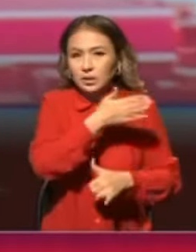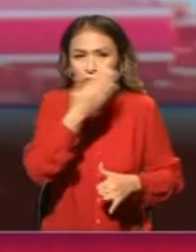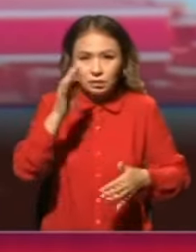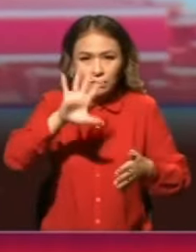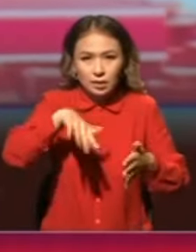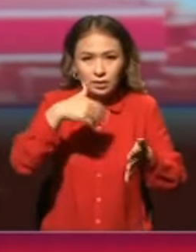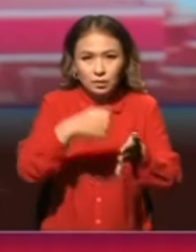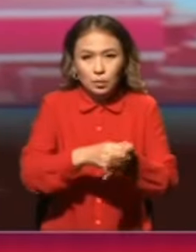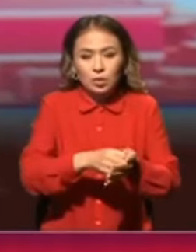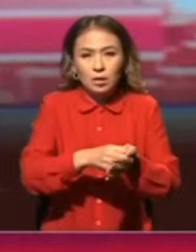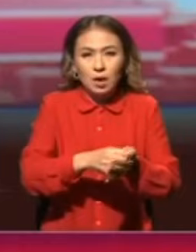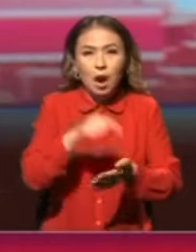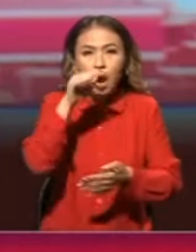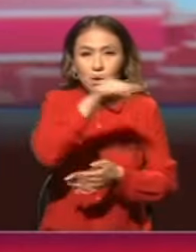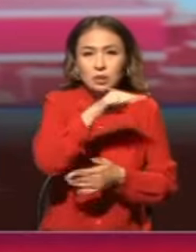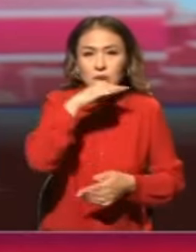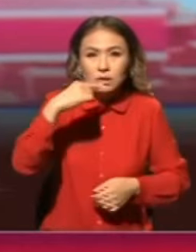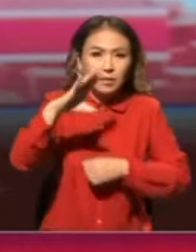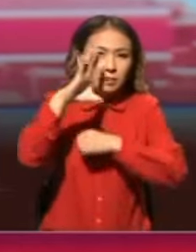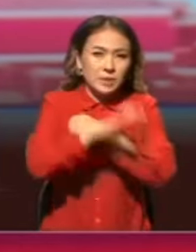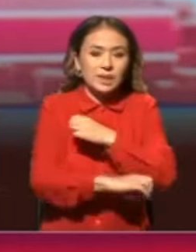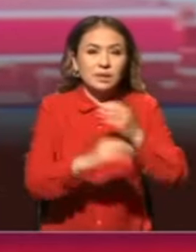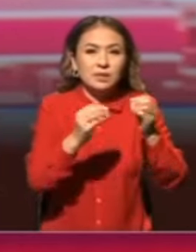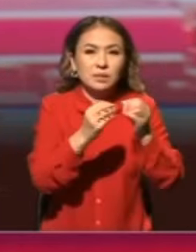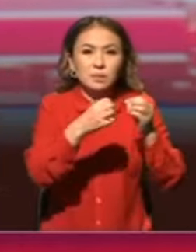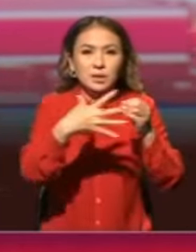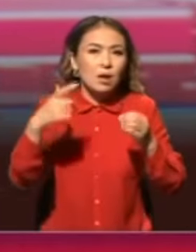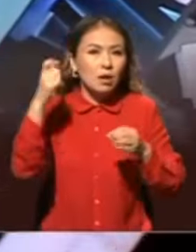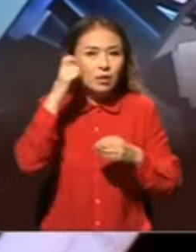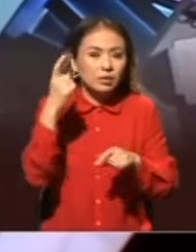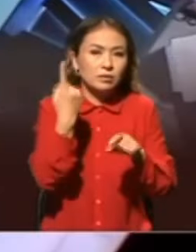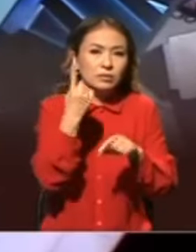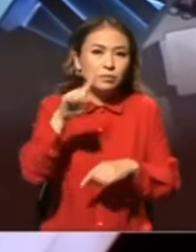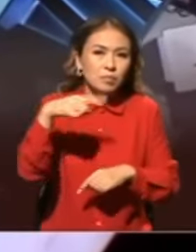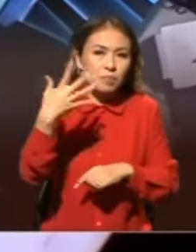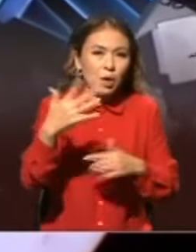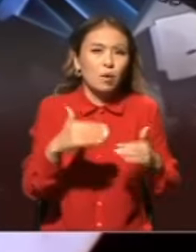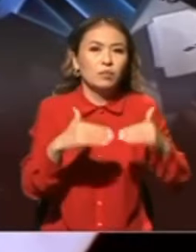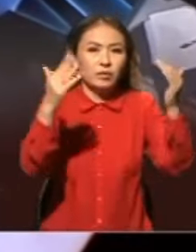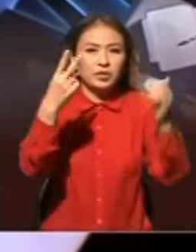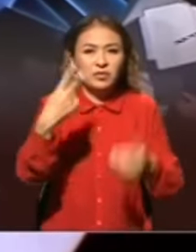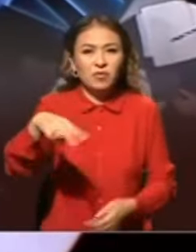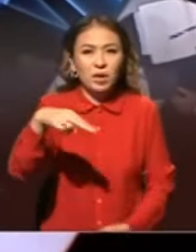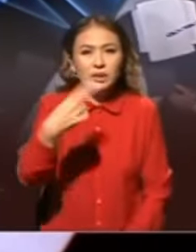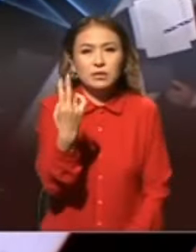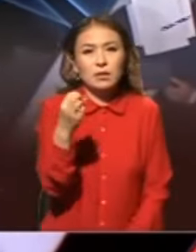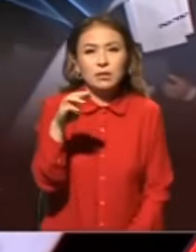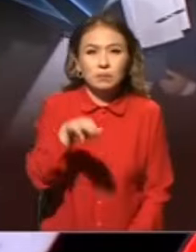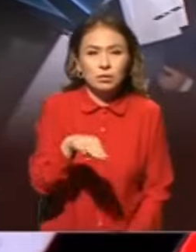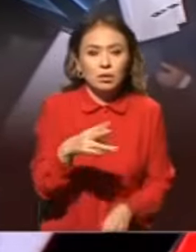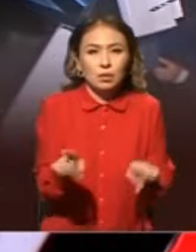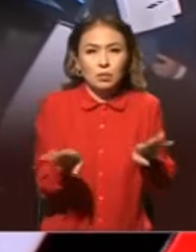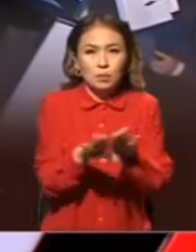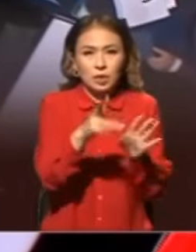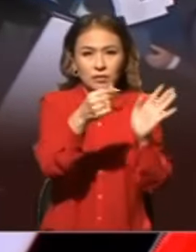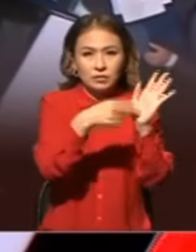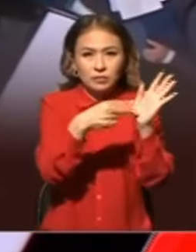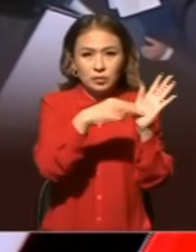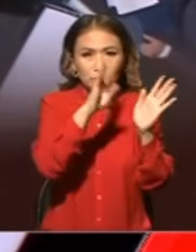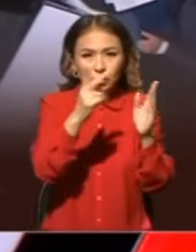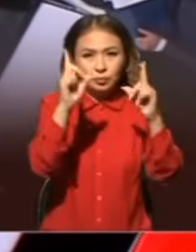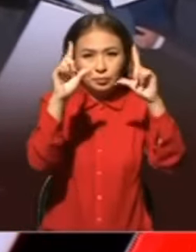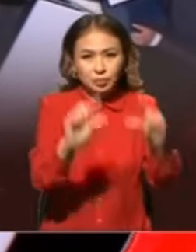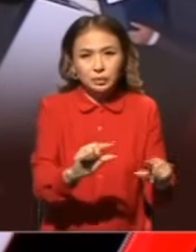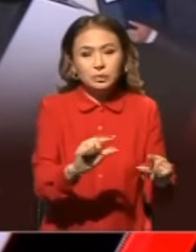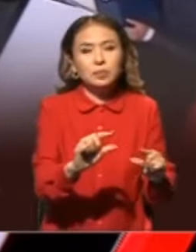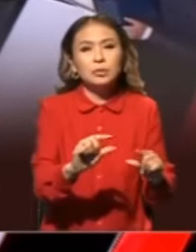бері. Ресей соңғы 10-15 жылдың ішінде 1,5 есе арттырды, олардан 20 центтер. Әрине олардың бағасы 1,5 есе төмен